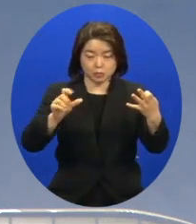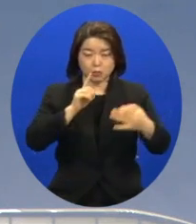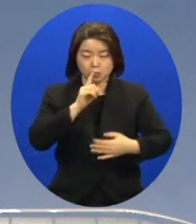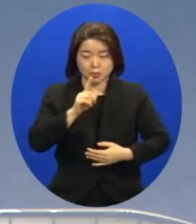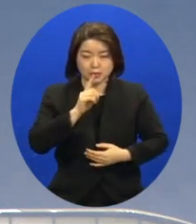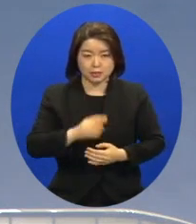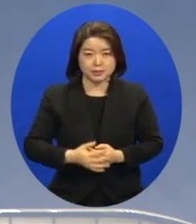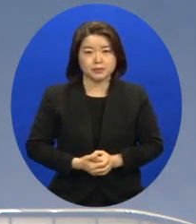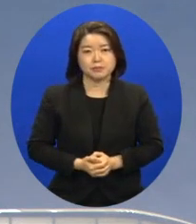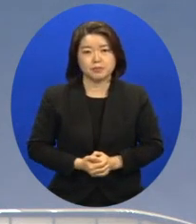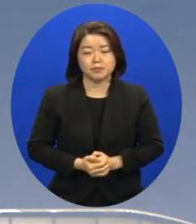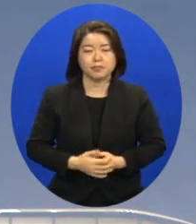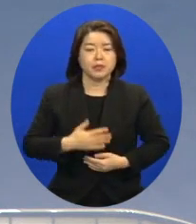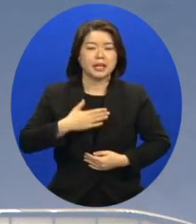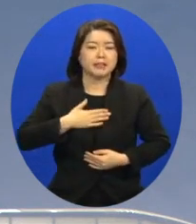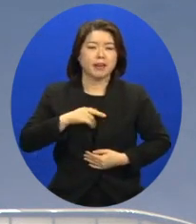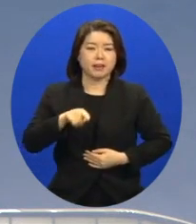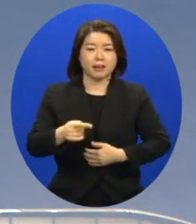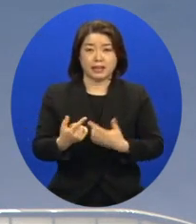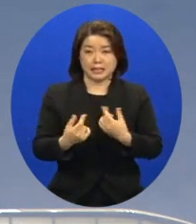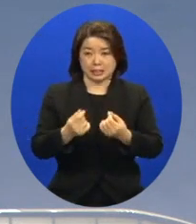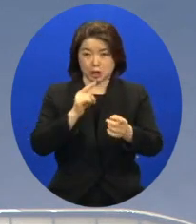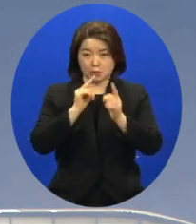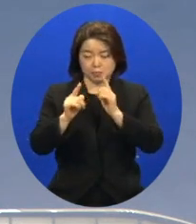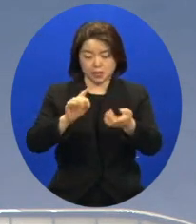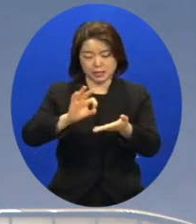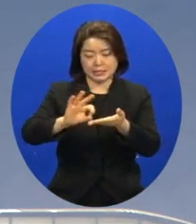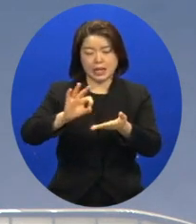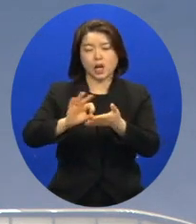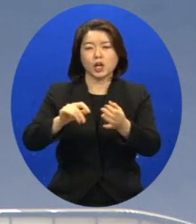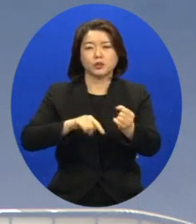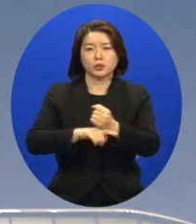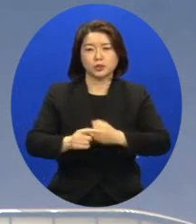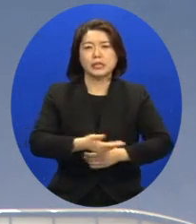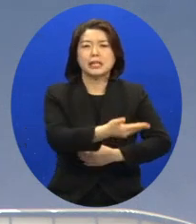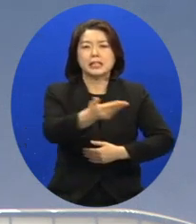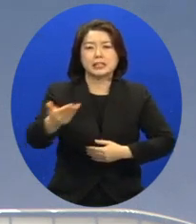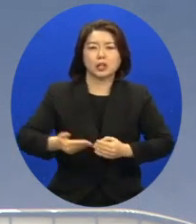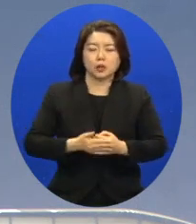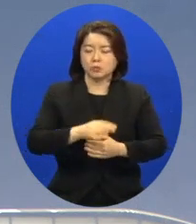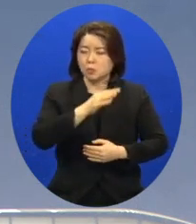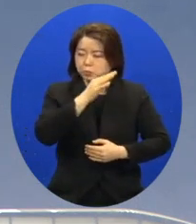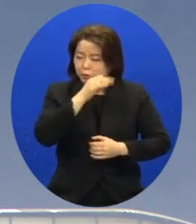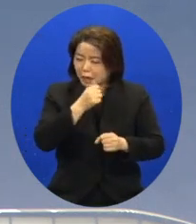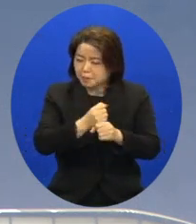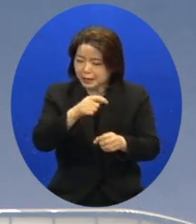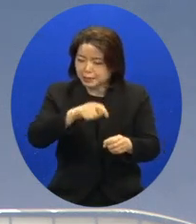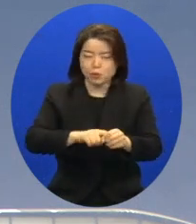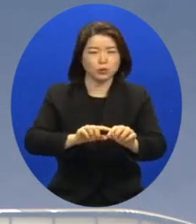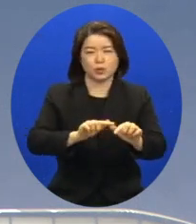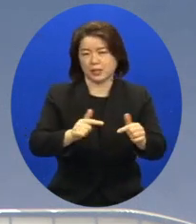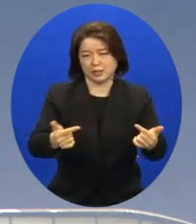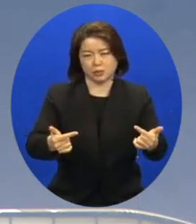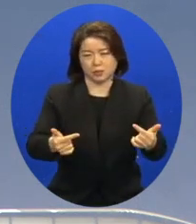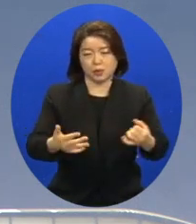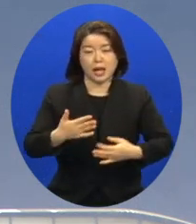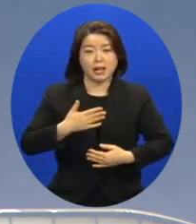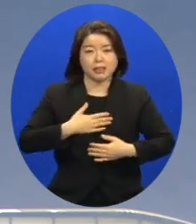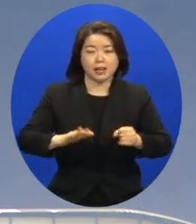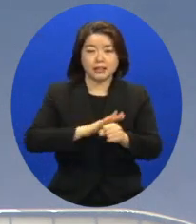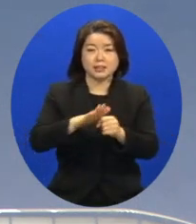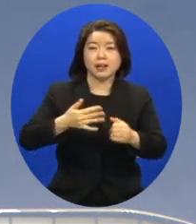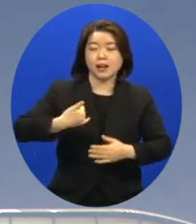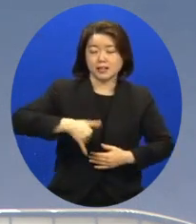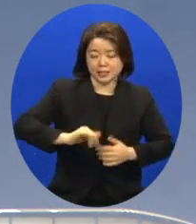말씀합니다. 내가 이런 말을 쓰는 것은 여러분을 부끄럽게 하려는 것이 아니라 나의 사랑하는